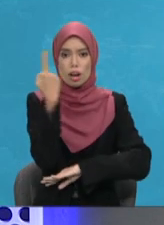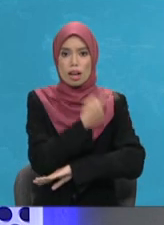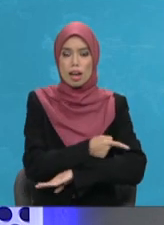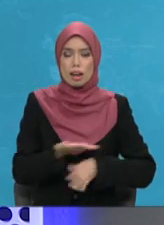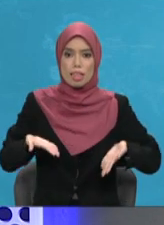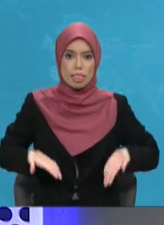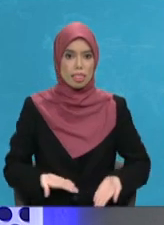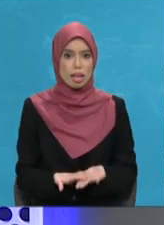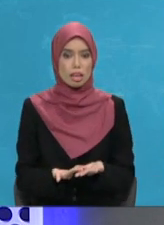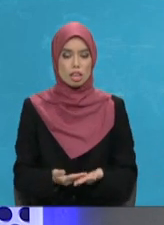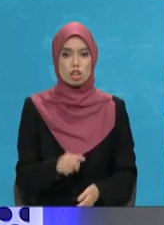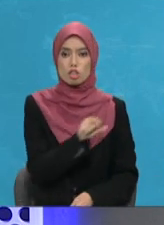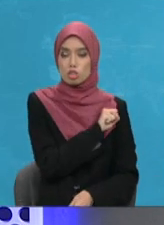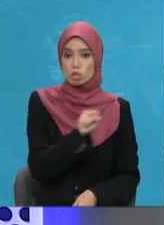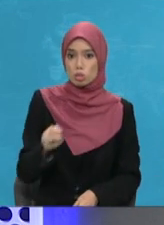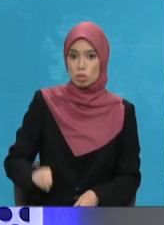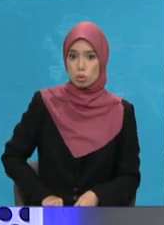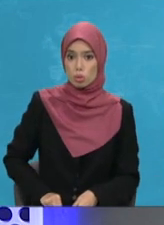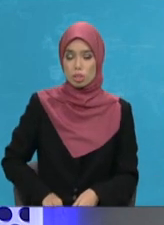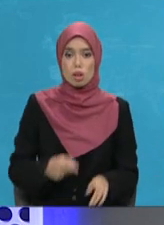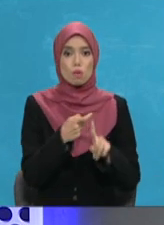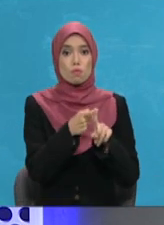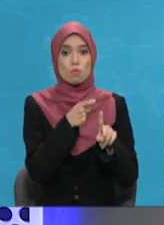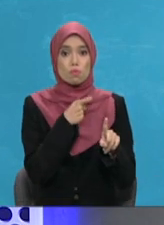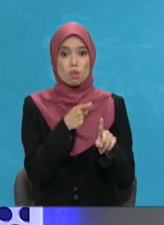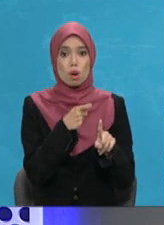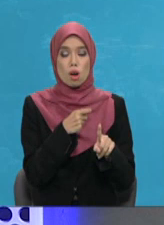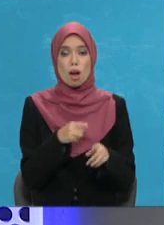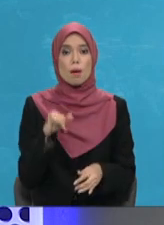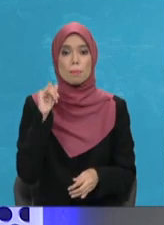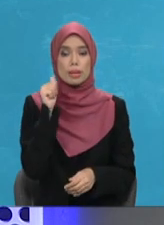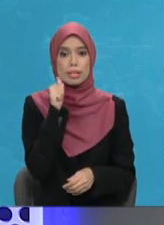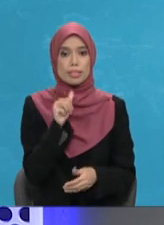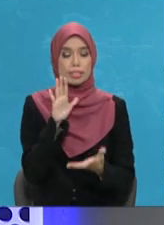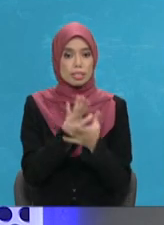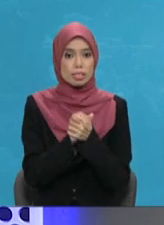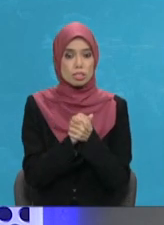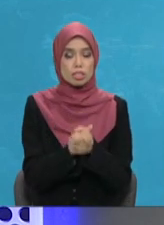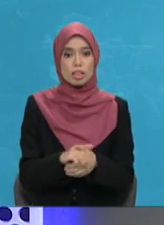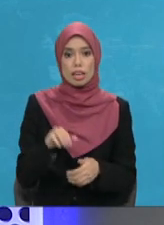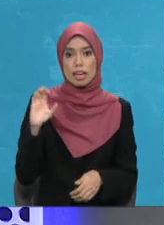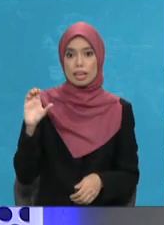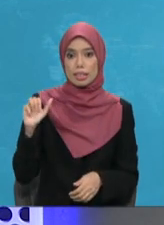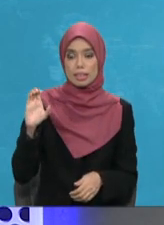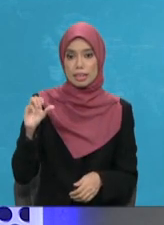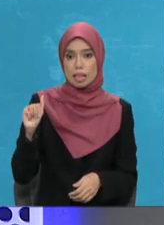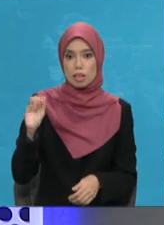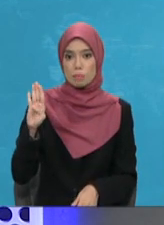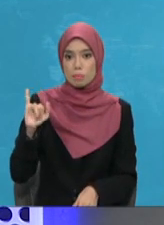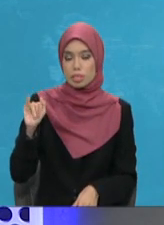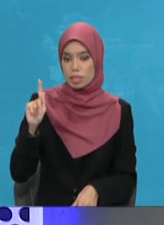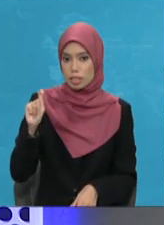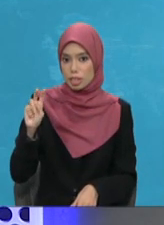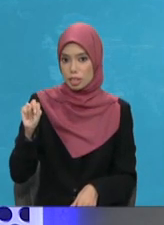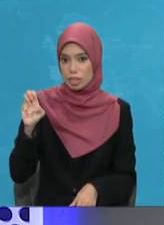majelis disembahkan oleh kumpulan istri menteri-menteri kabenan timbalan-timbalan menteri setiap usaha Setia Usaha tetap